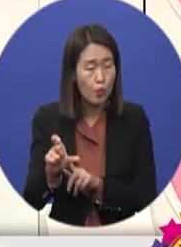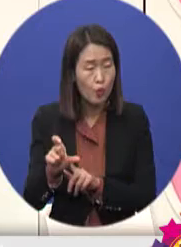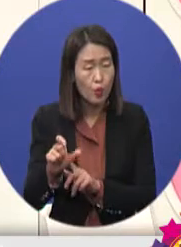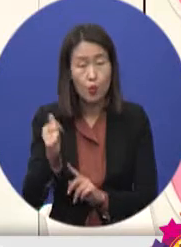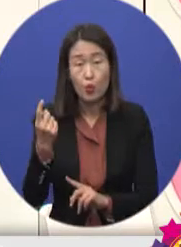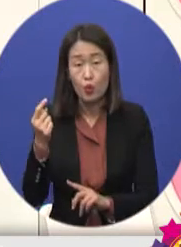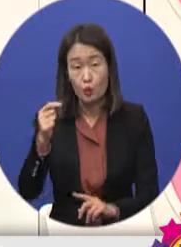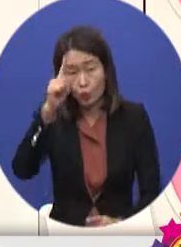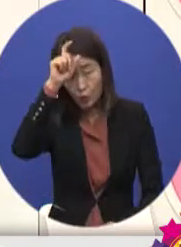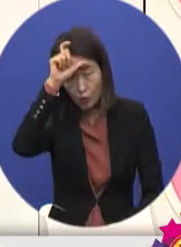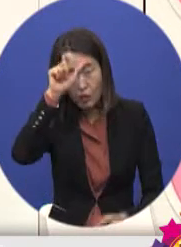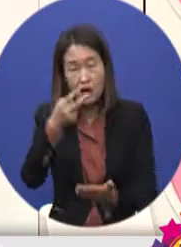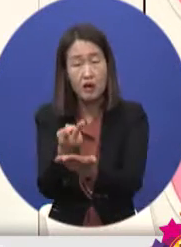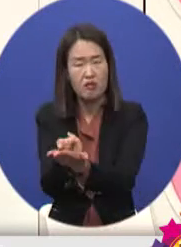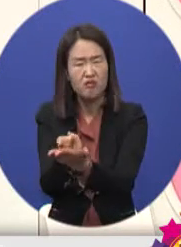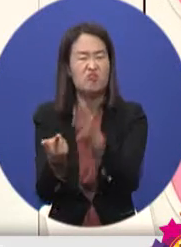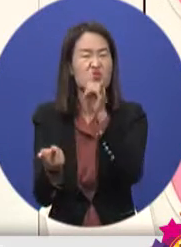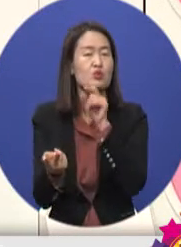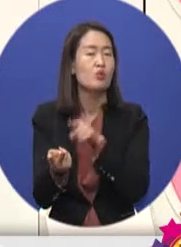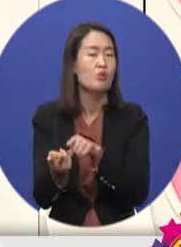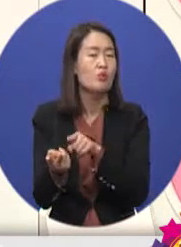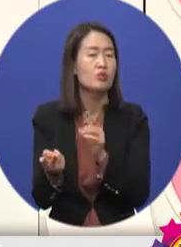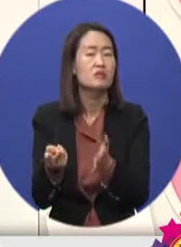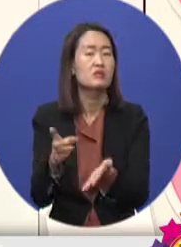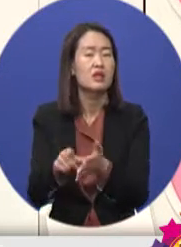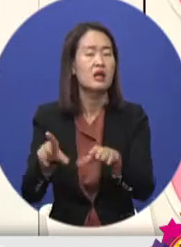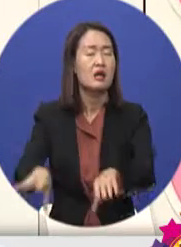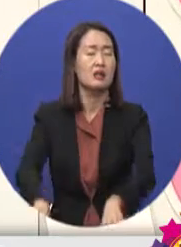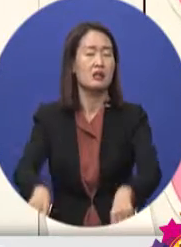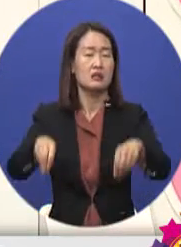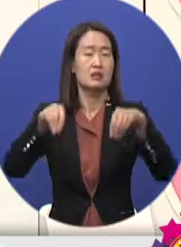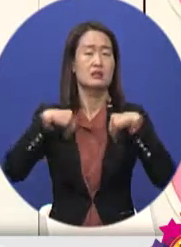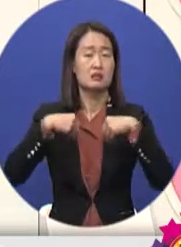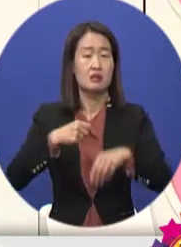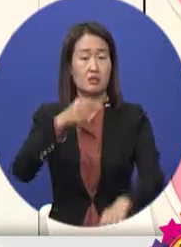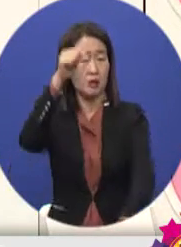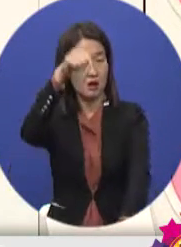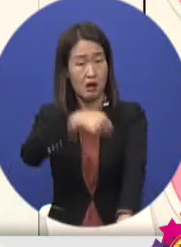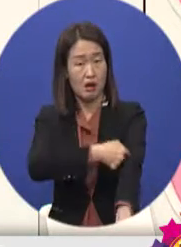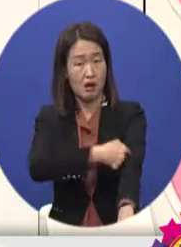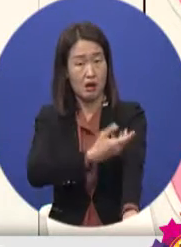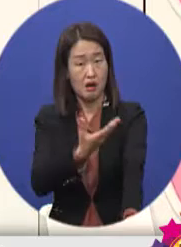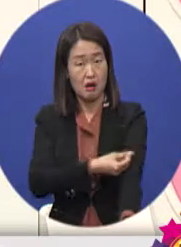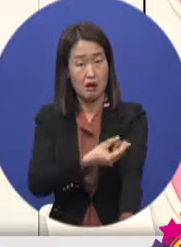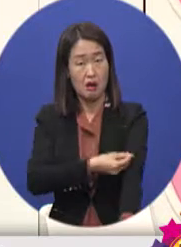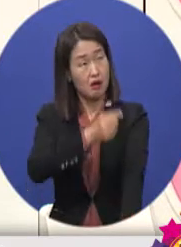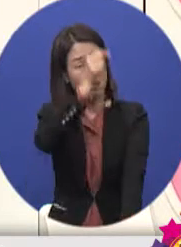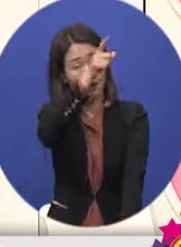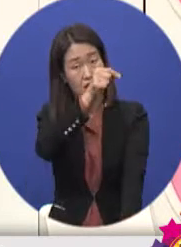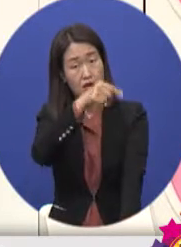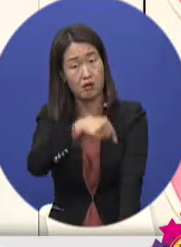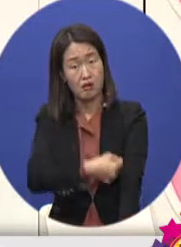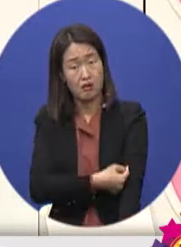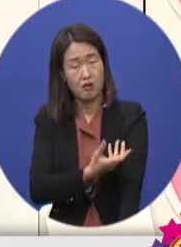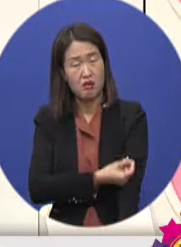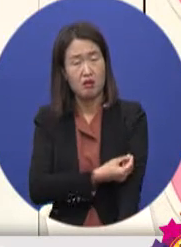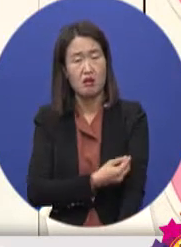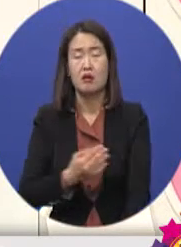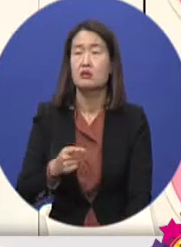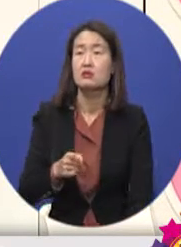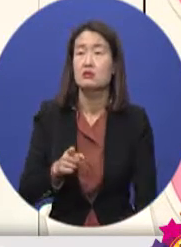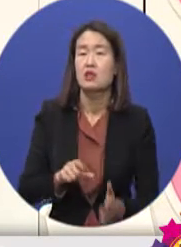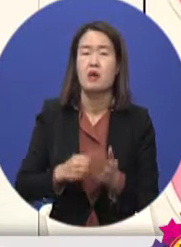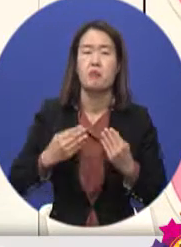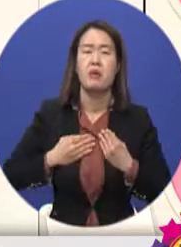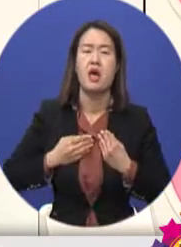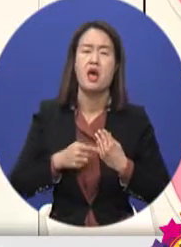15호차에 그게 누울 데가 있대요. 그래서 그 담요 깔리갖고 근데 그 사람이 링겔 달고 가셨다든가 링겔 예, 예. 그때도 네. 배가